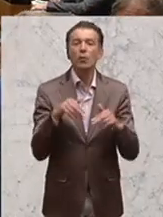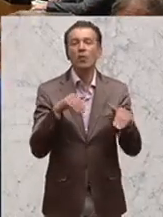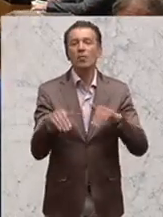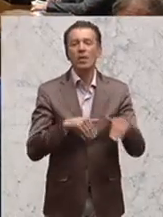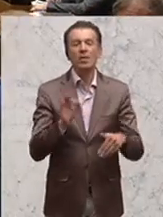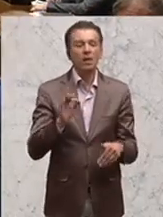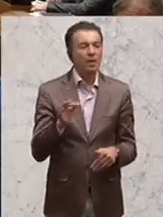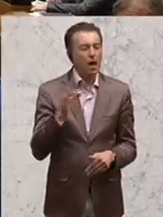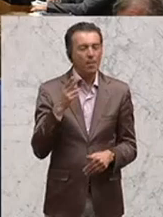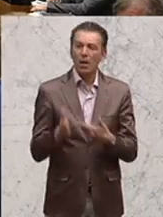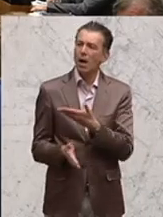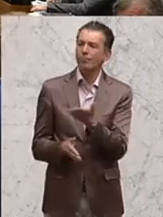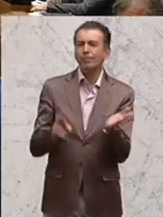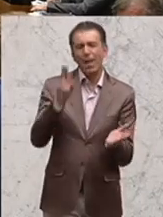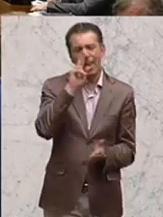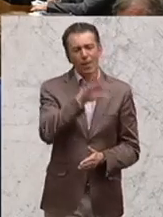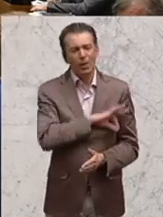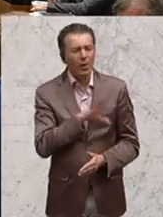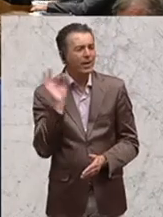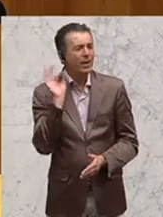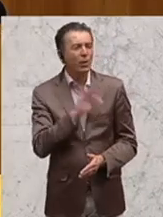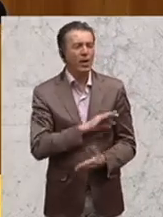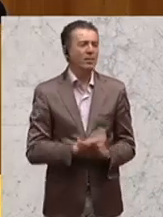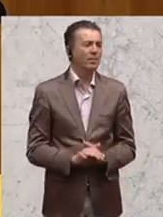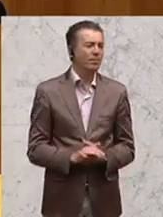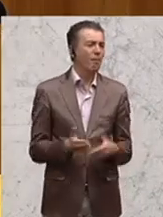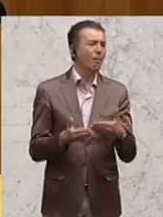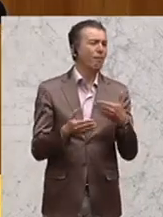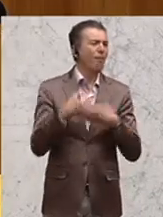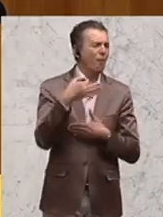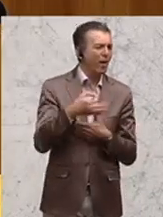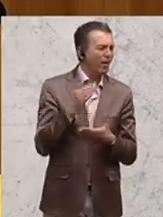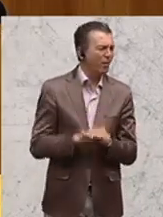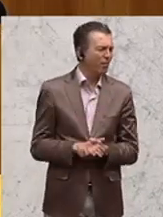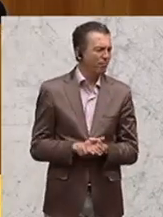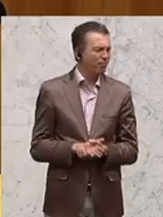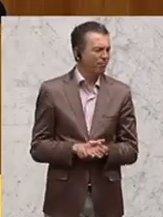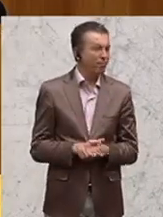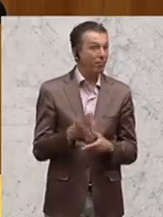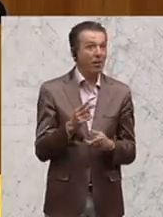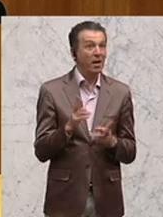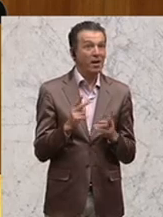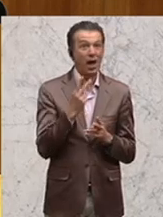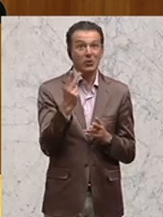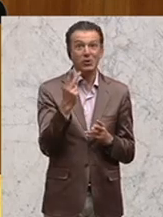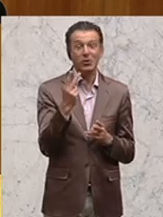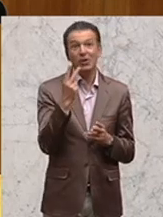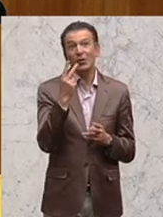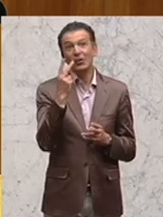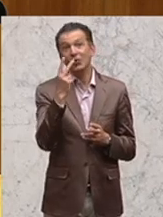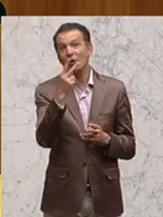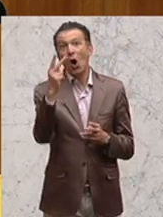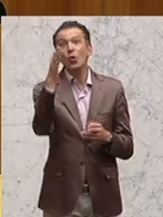Damen und Herren, liebe Kolleginnen und Kollegen, mein Vorredner hat irgendwie hellseherische Qualitäten, weil er ja